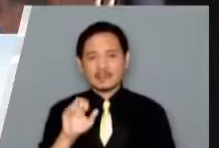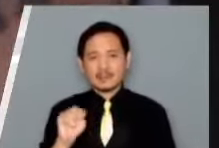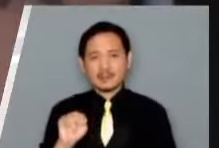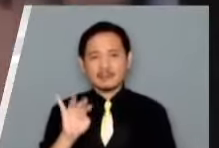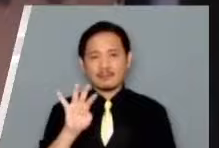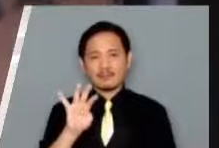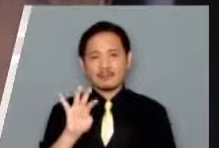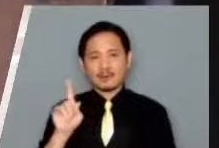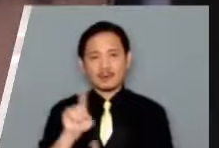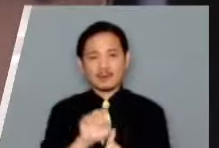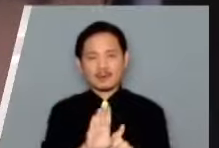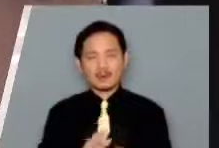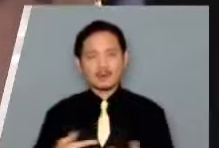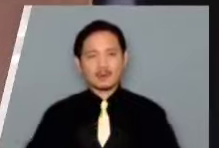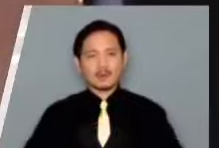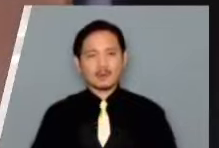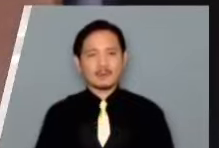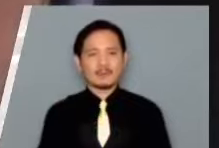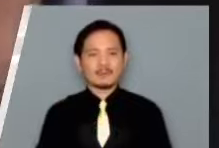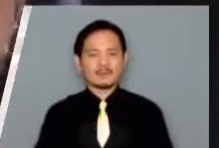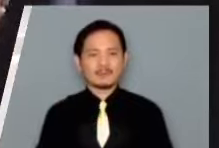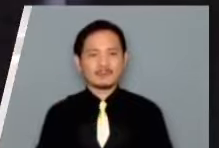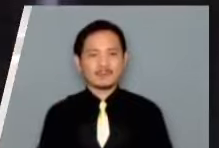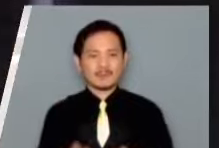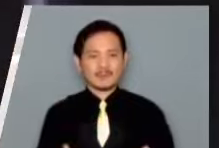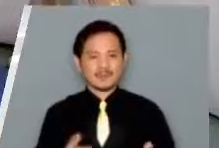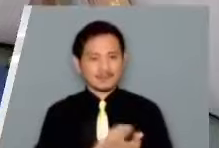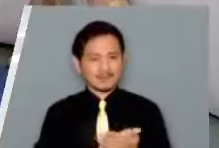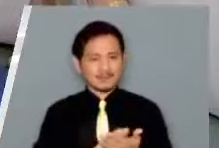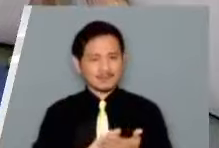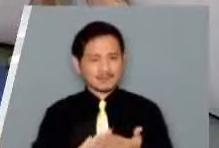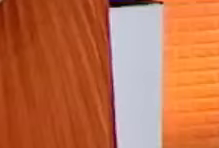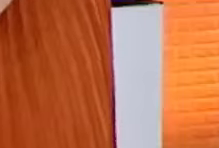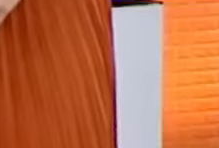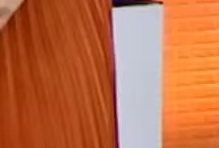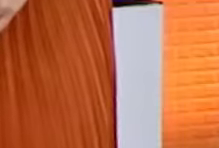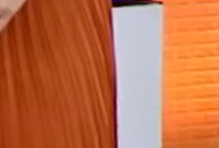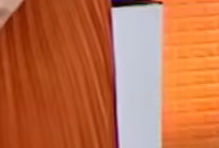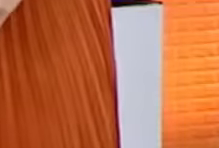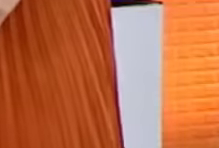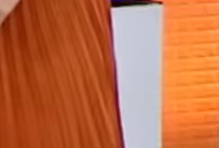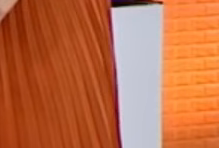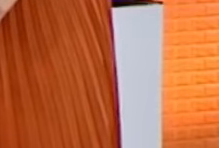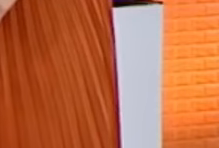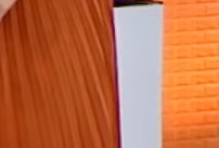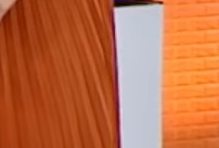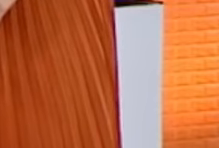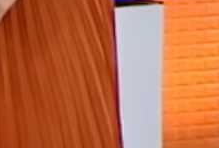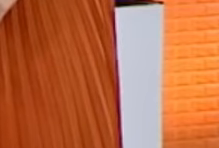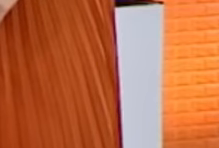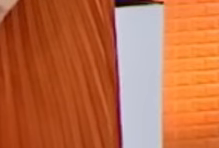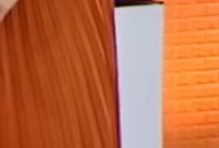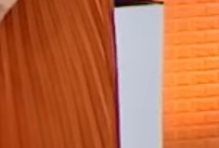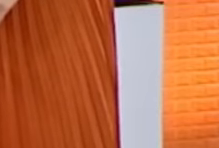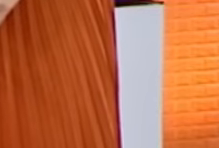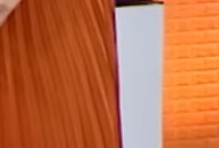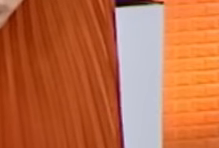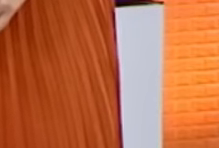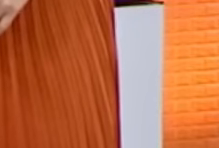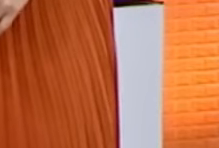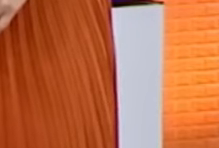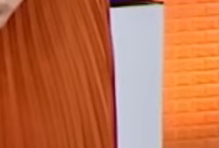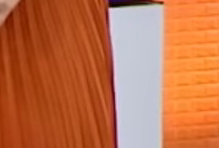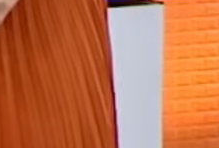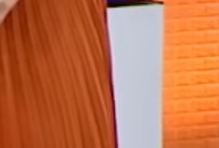31. Nice, Anthony! It's about time! Oh, congrats! Mga kapuso, para una ka sa mga balita, mag-subscribe sa